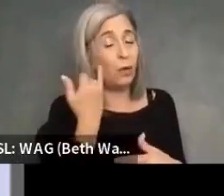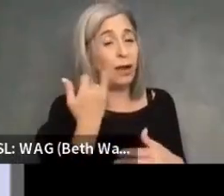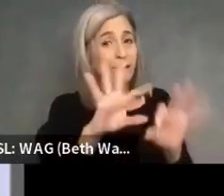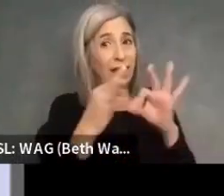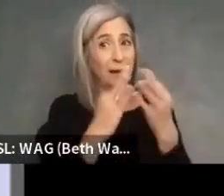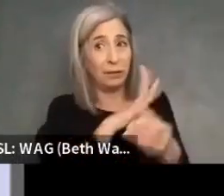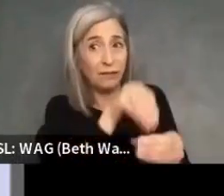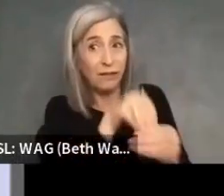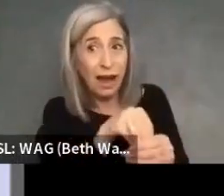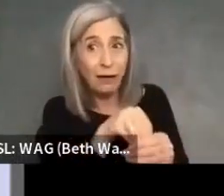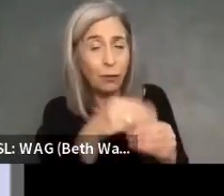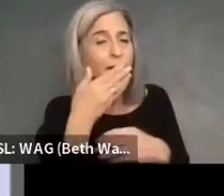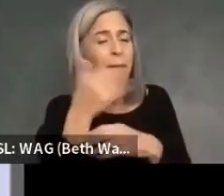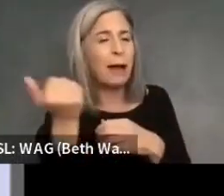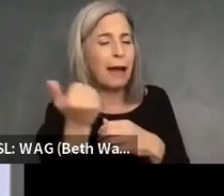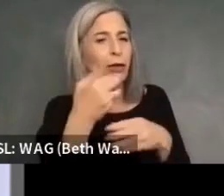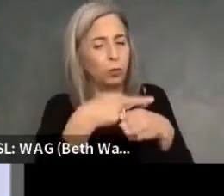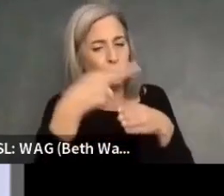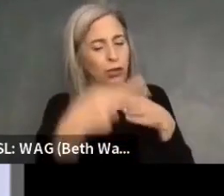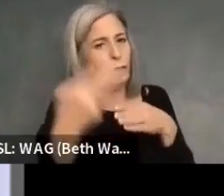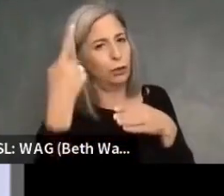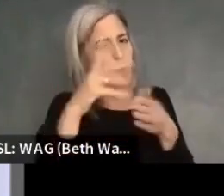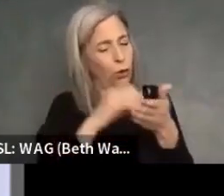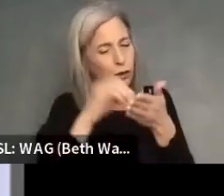这个，